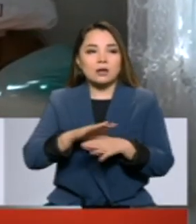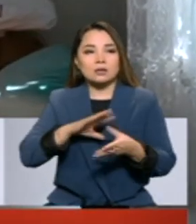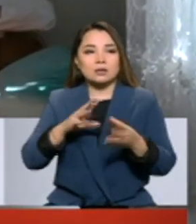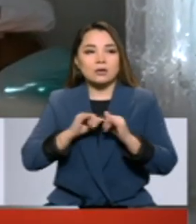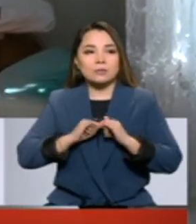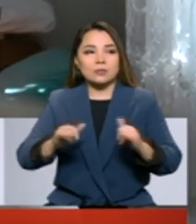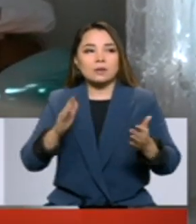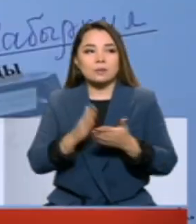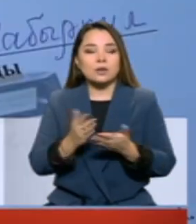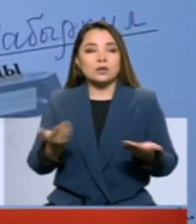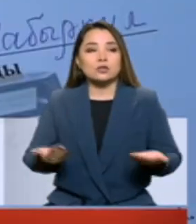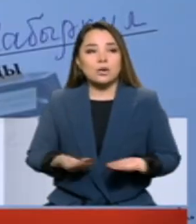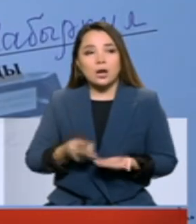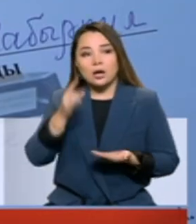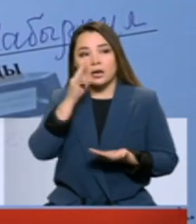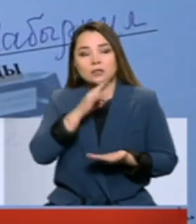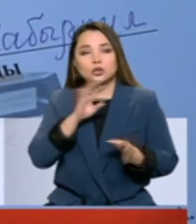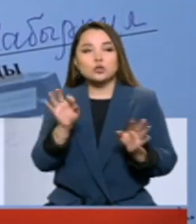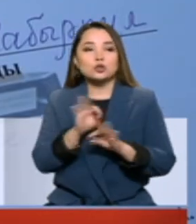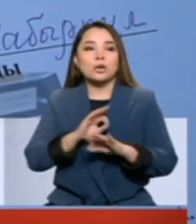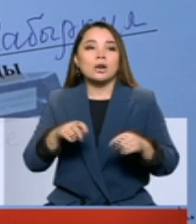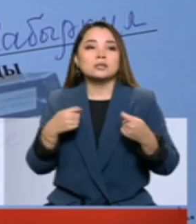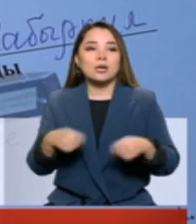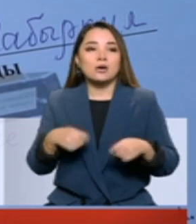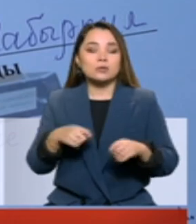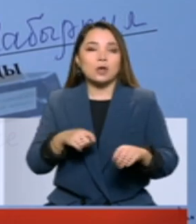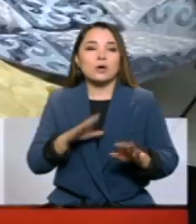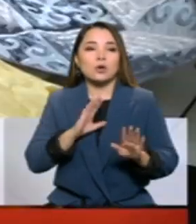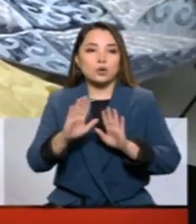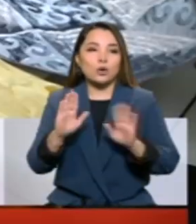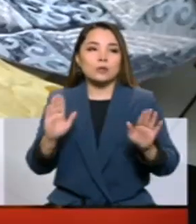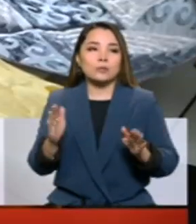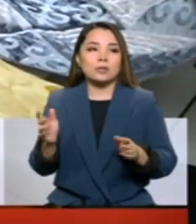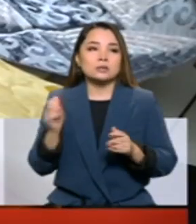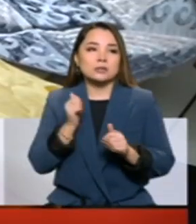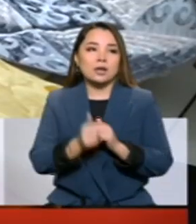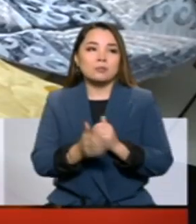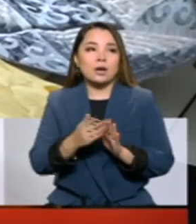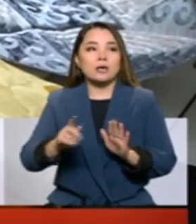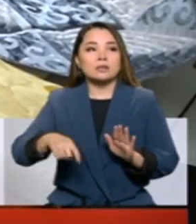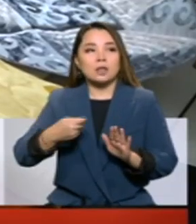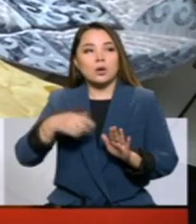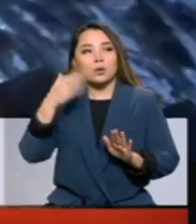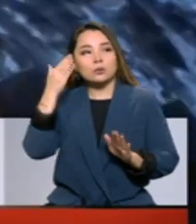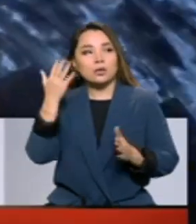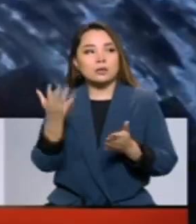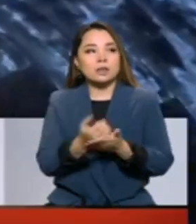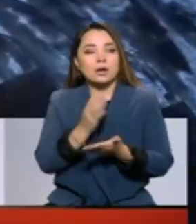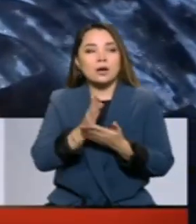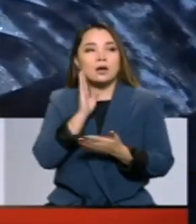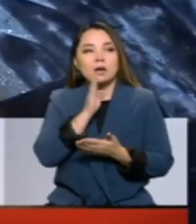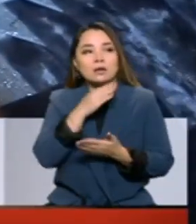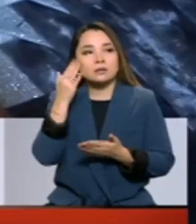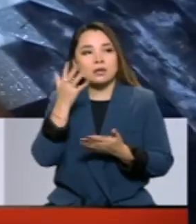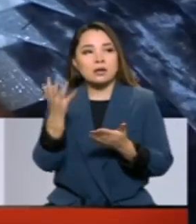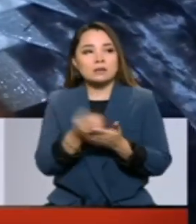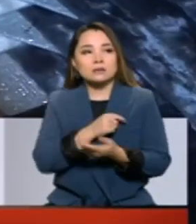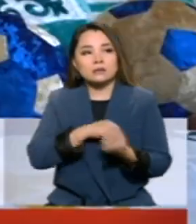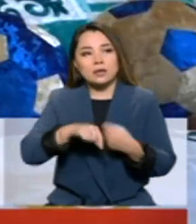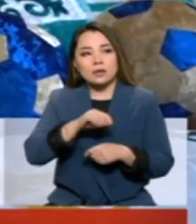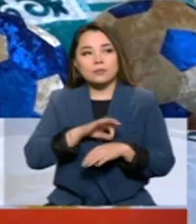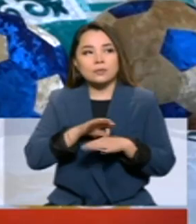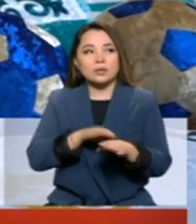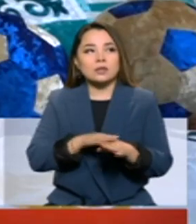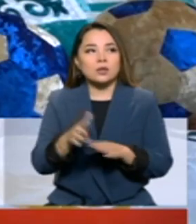бағындырады. Меркілік тұрғын былтыр Қазақстанның үздік тауар атты көрмеде топ жарды. Ал тігіншілікті түсінде тауып, анасының аяны арқылы кәсіпке